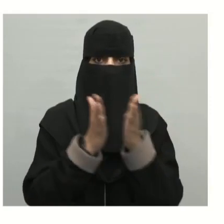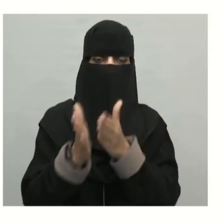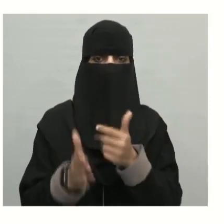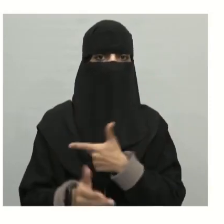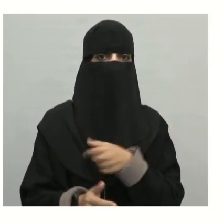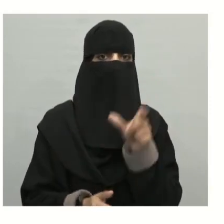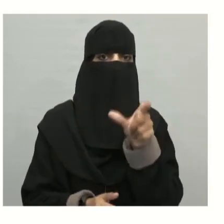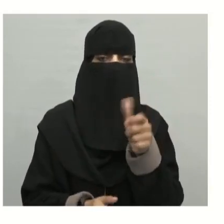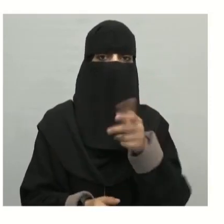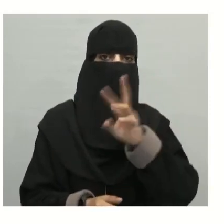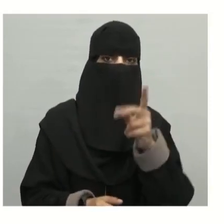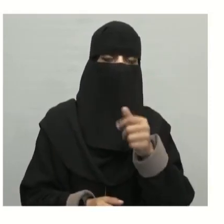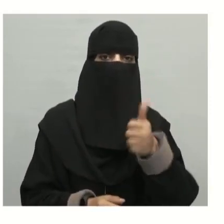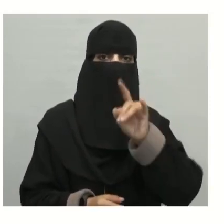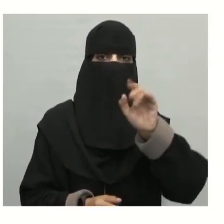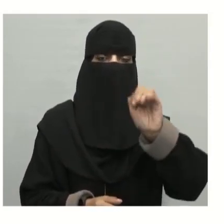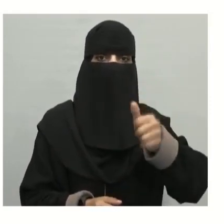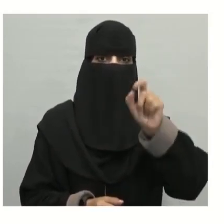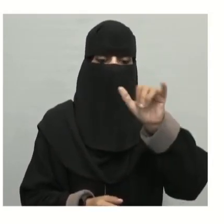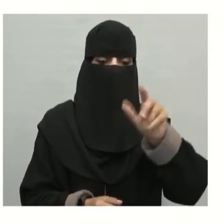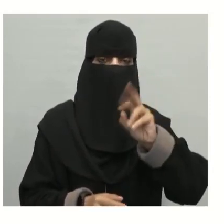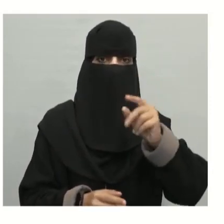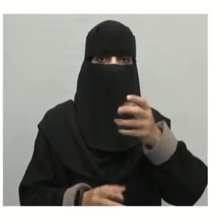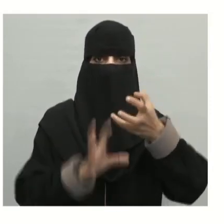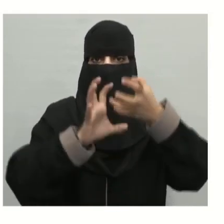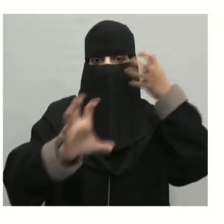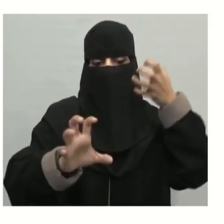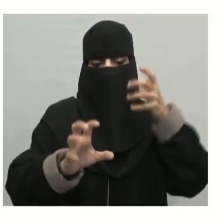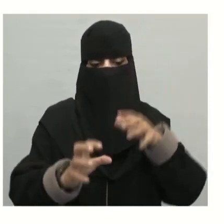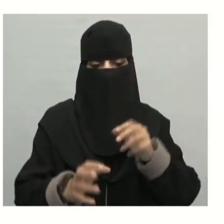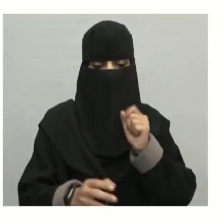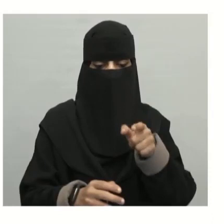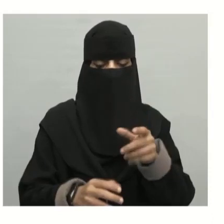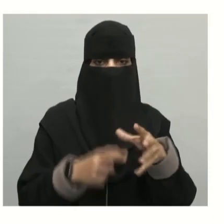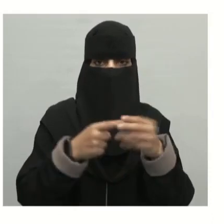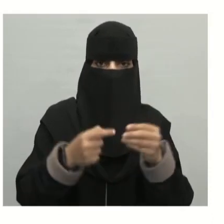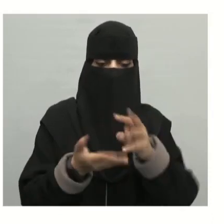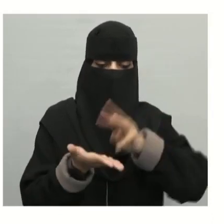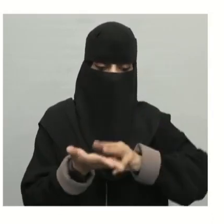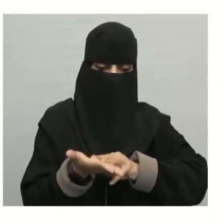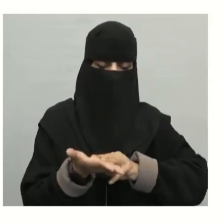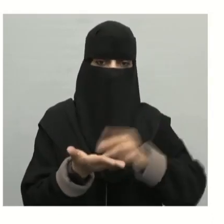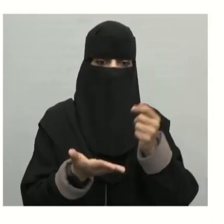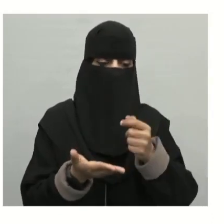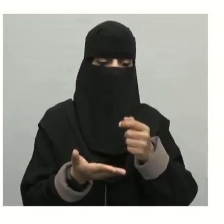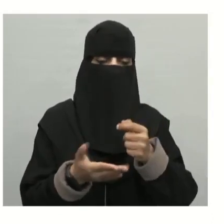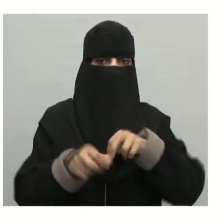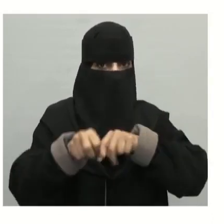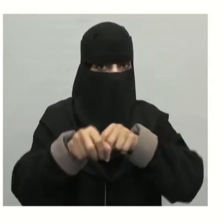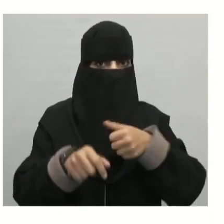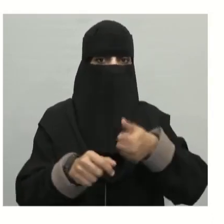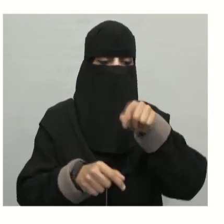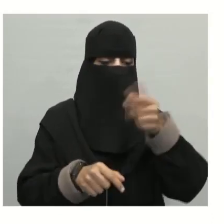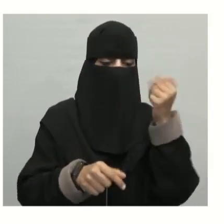الاحافير مثل عظام الديناصورات ما هي الاحافير هي بقايا او اثار حيوان او نبات كان